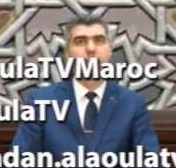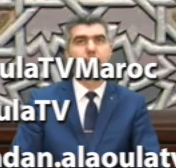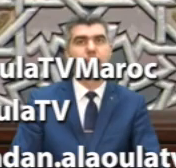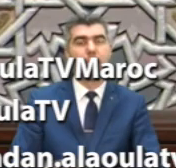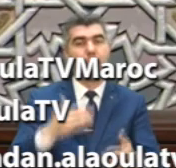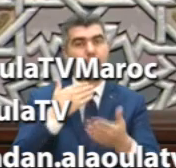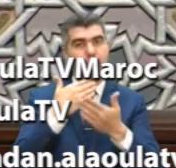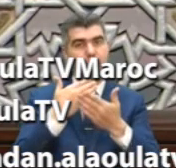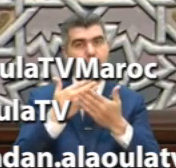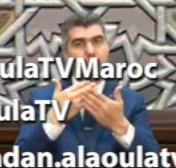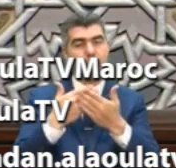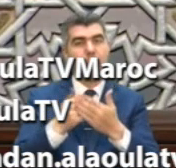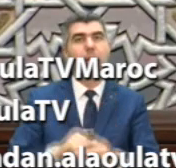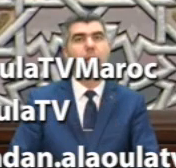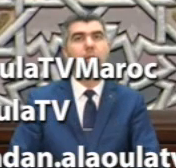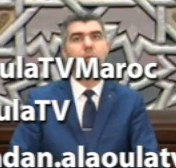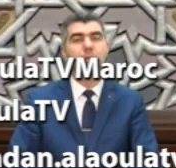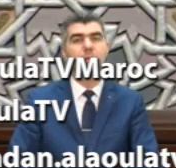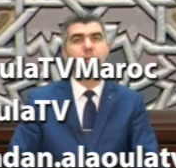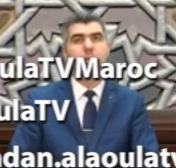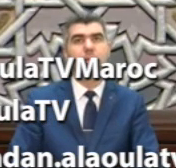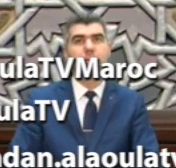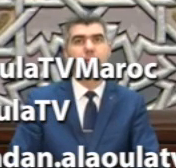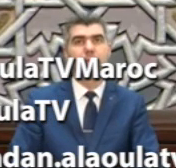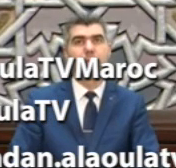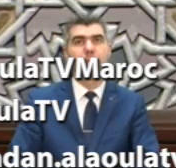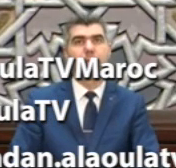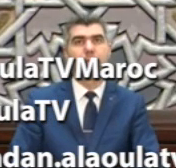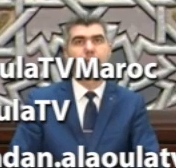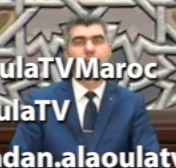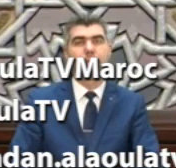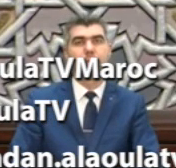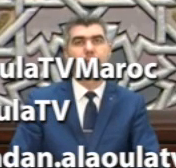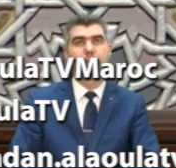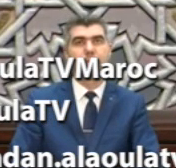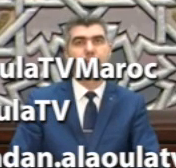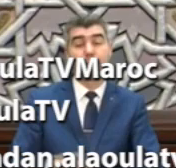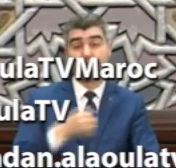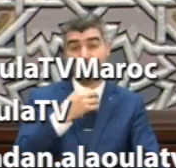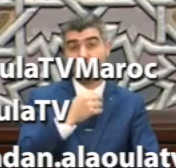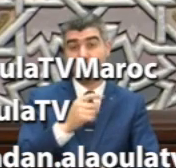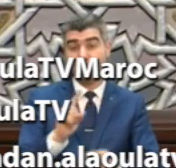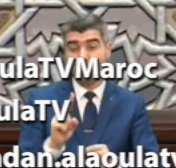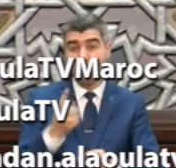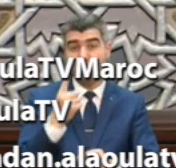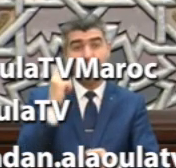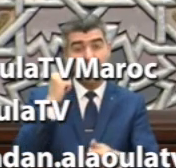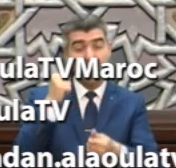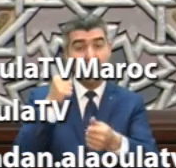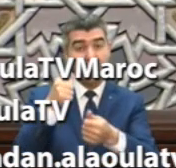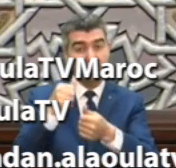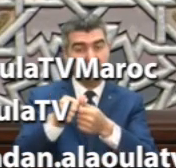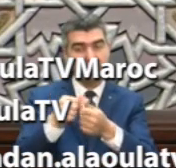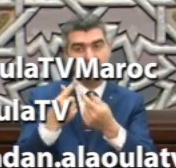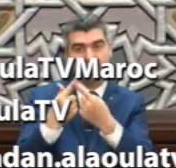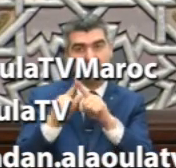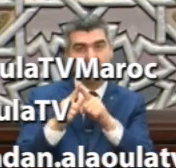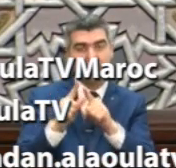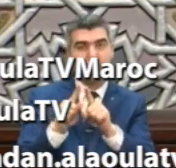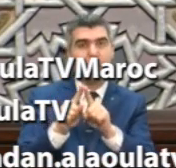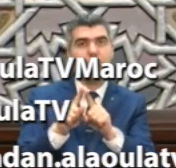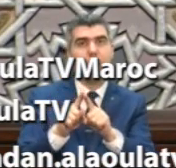شكرا السيد نائب المحترم. بداية أود التذكير بدواعي إحداث